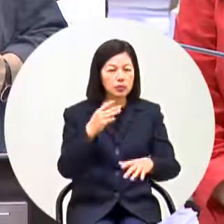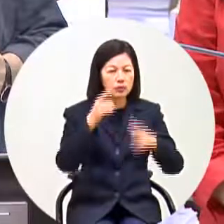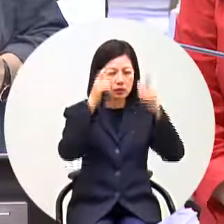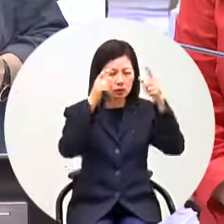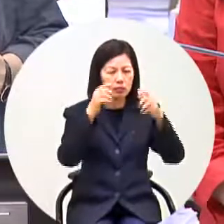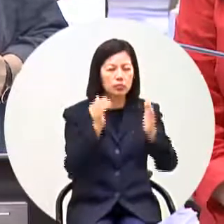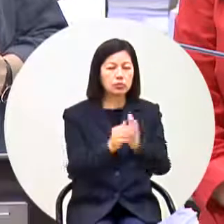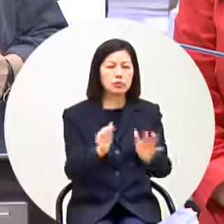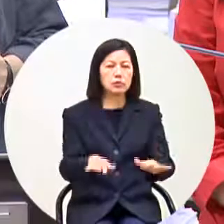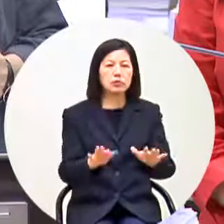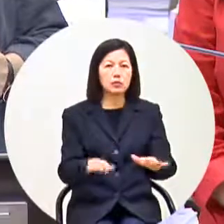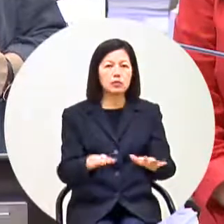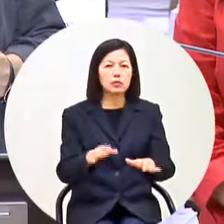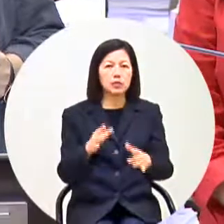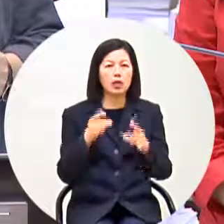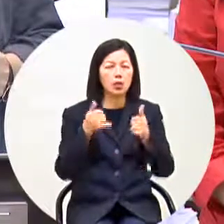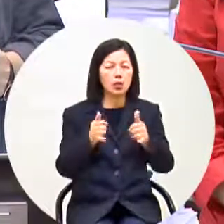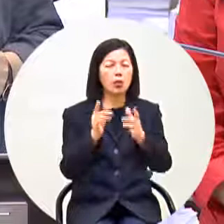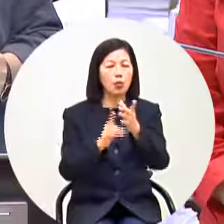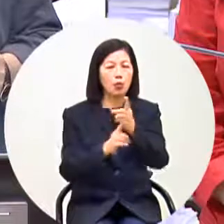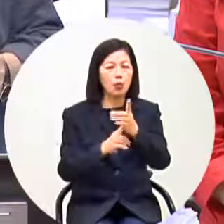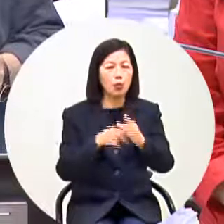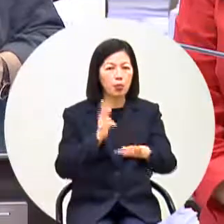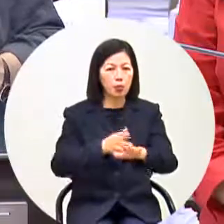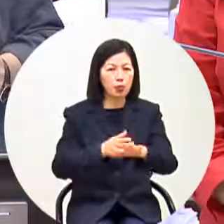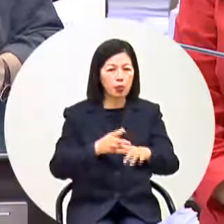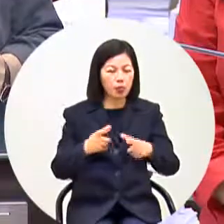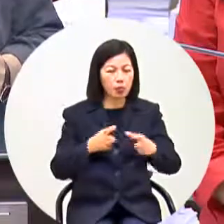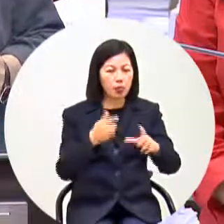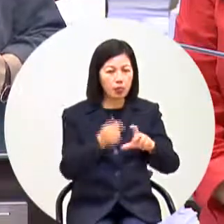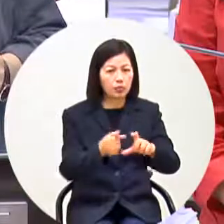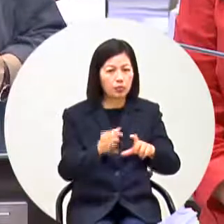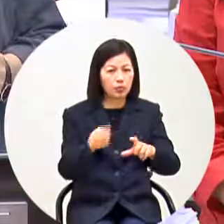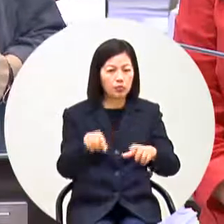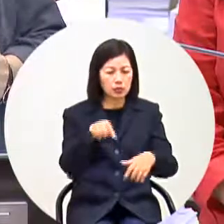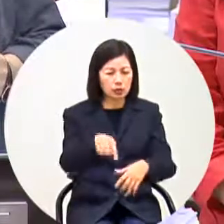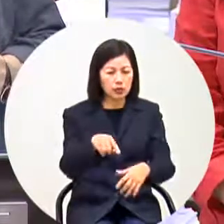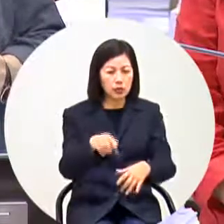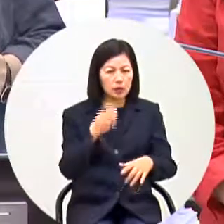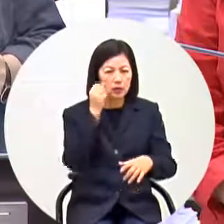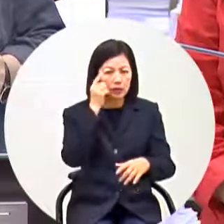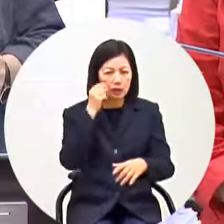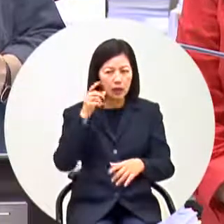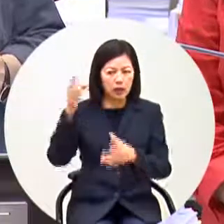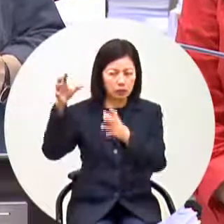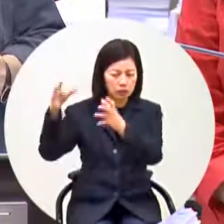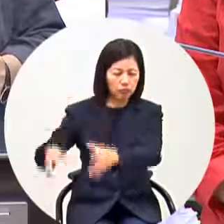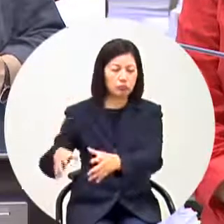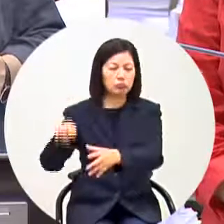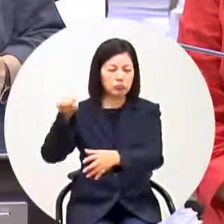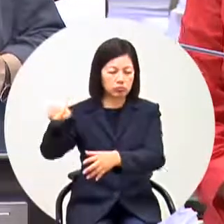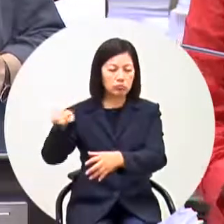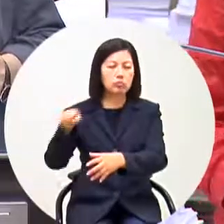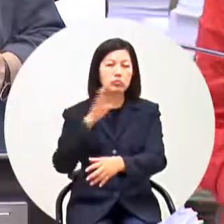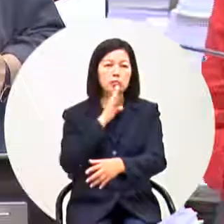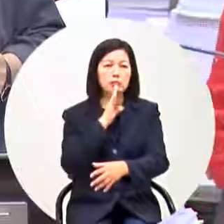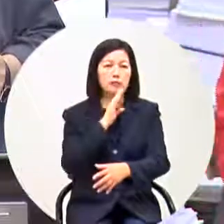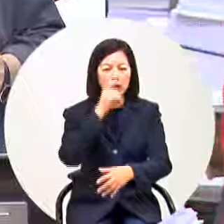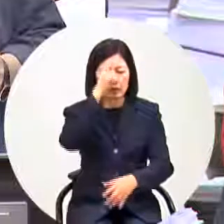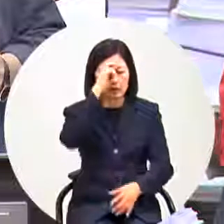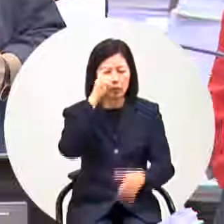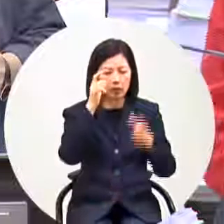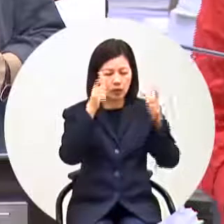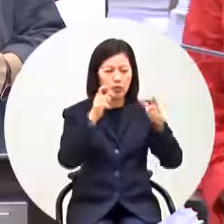学园区还是附立在台南科学园区，那我们希望高雄有自己独立的科学园